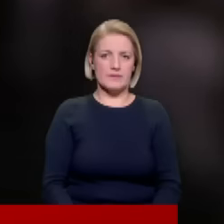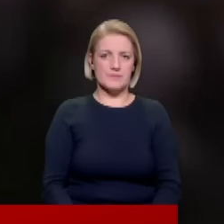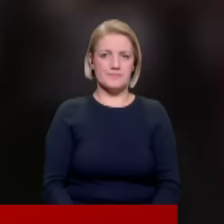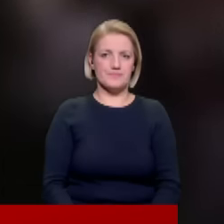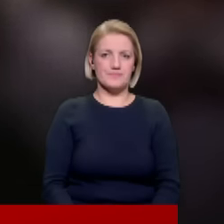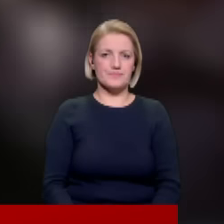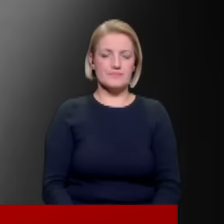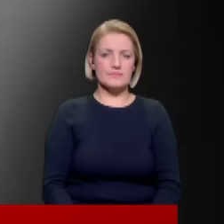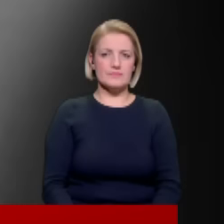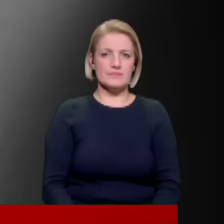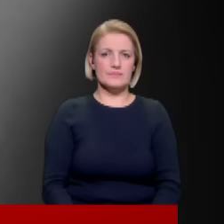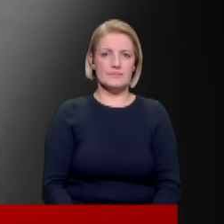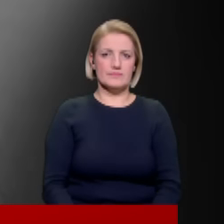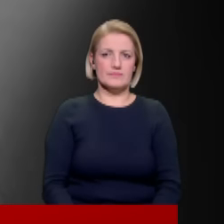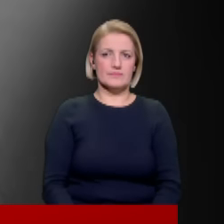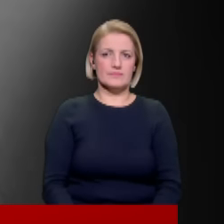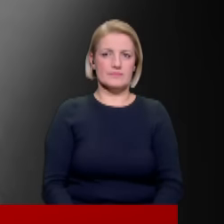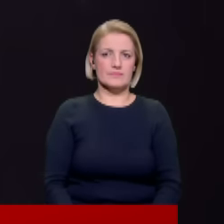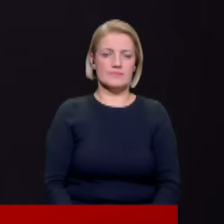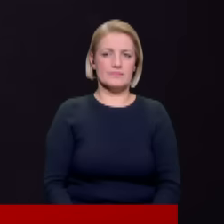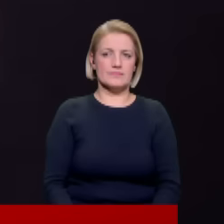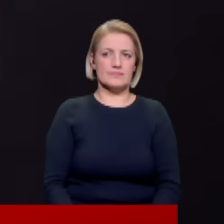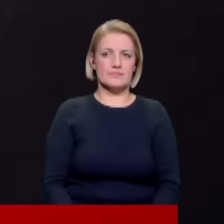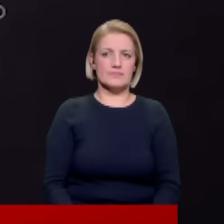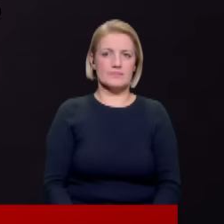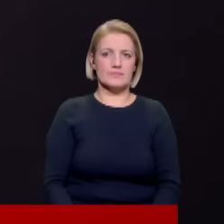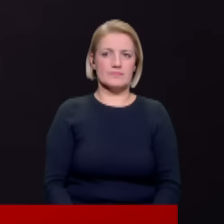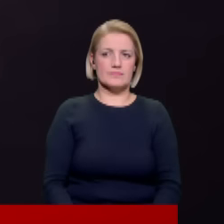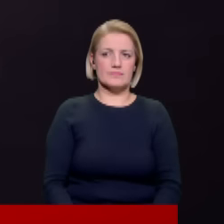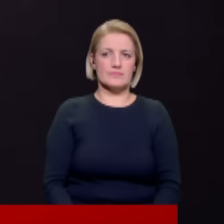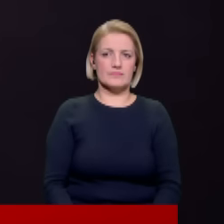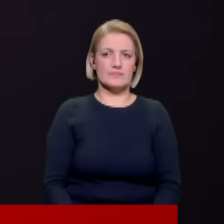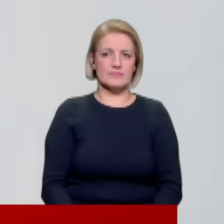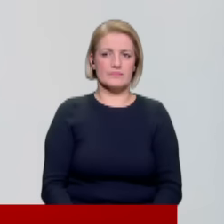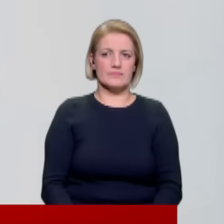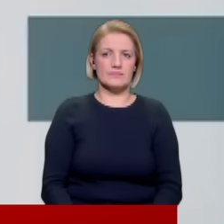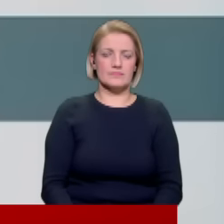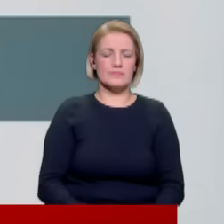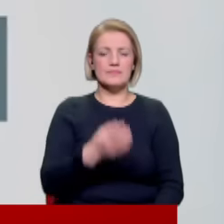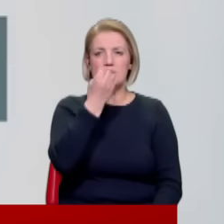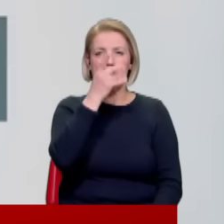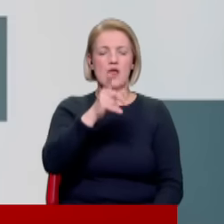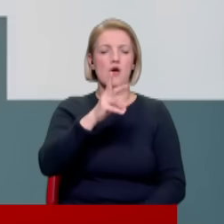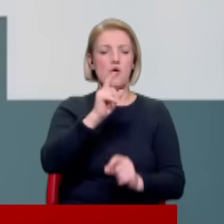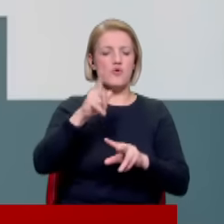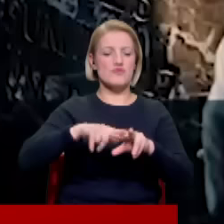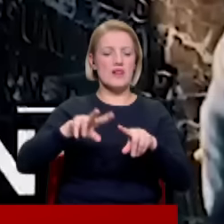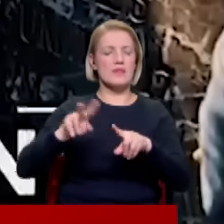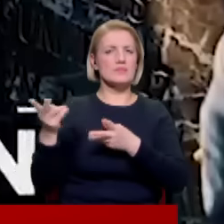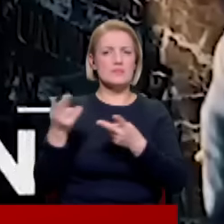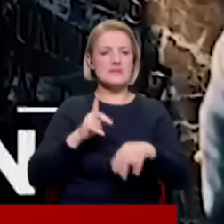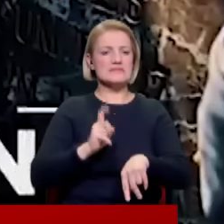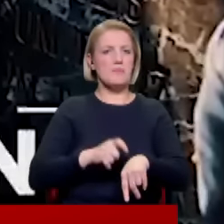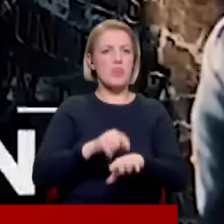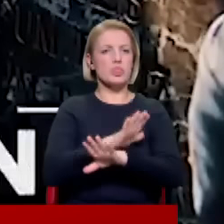kalabalıkta kaybolur. Yalnız kalırsınız bazen. Bahçeli'nin Öcalan çağrılarını vakit